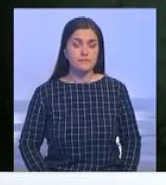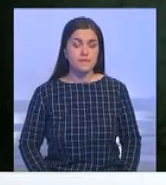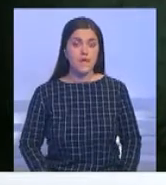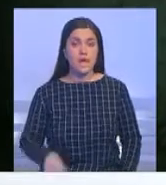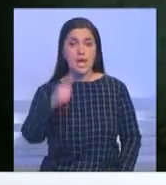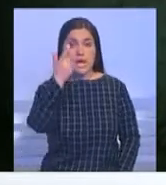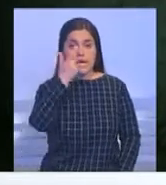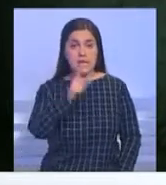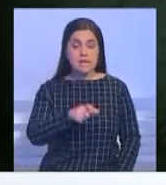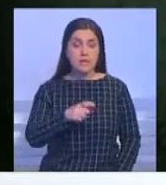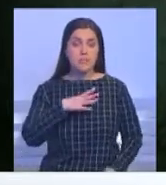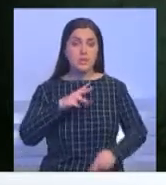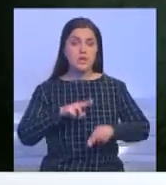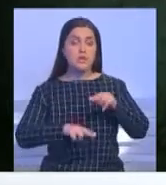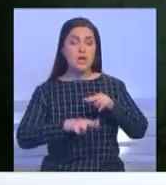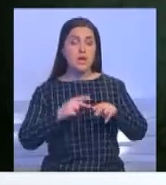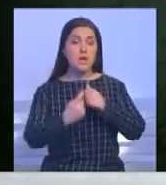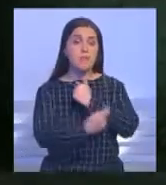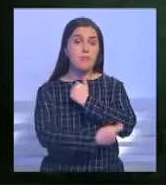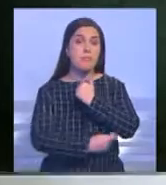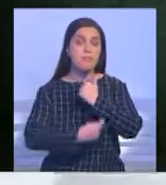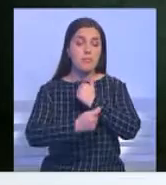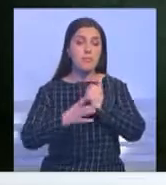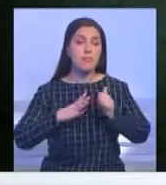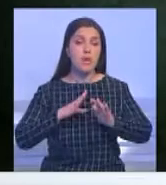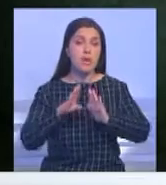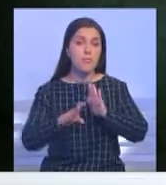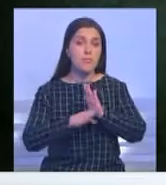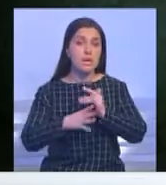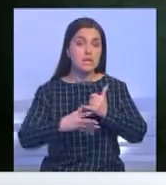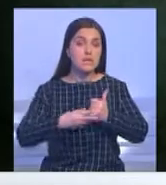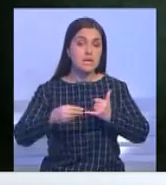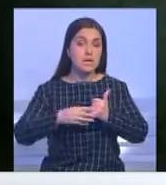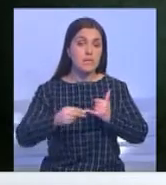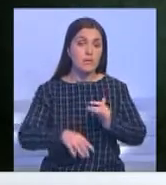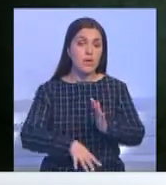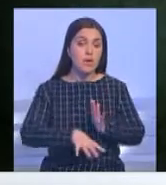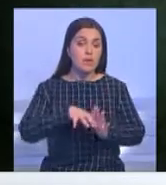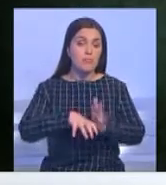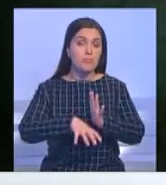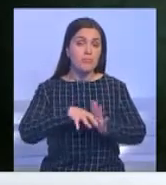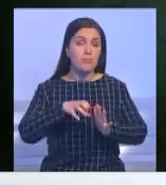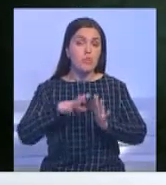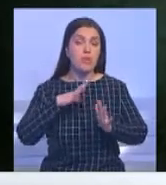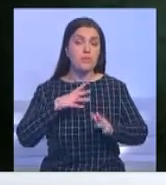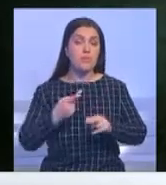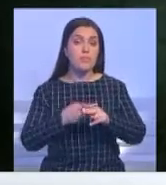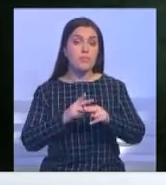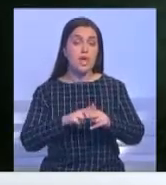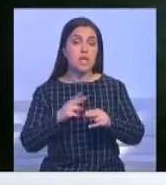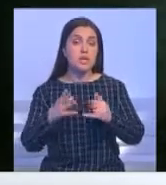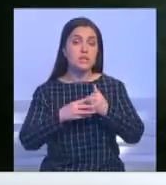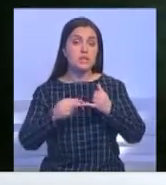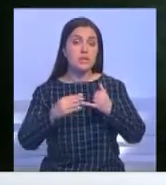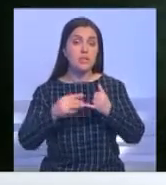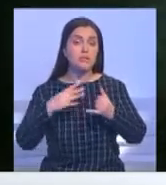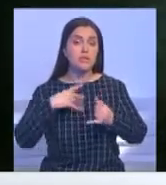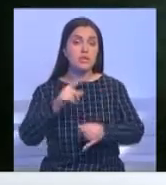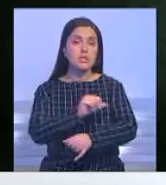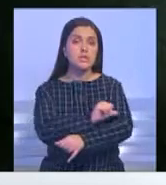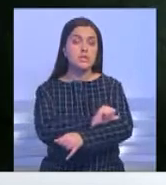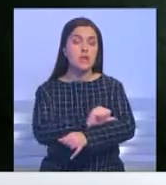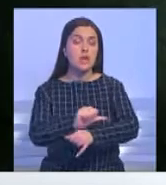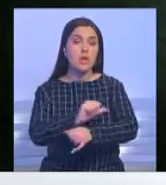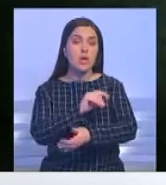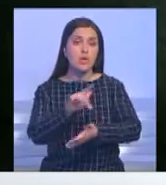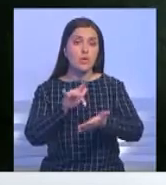Римляне добывали строительные материалы там, где должны были их использовать. Самые большие карьеры располагались, конечно, за пределами городской стены,